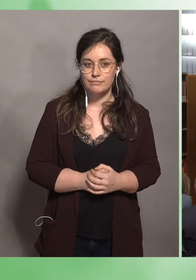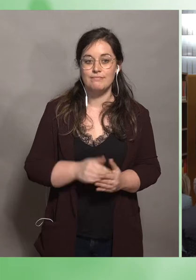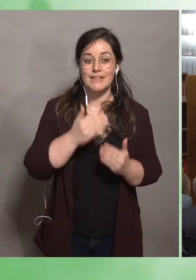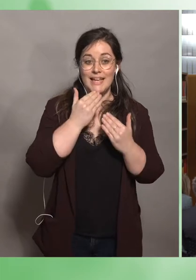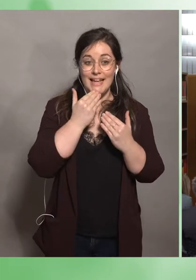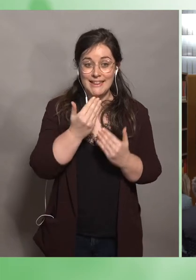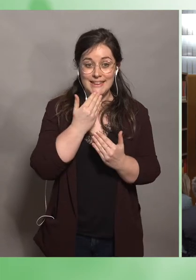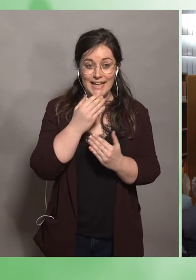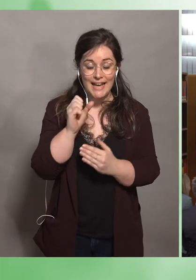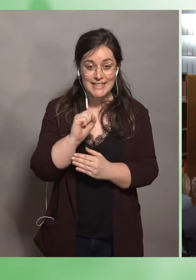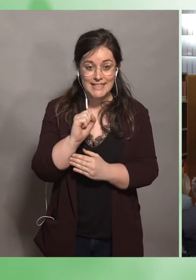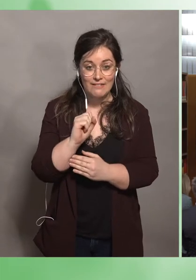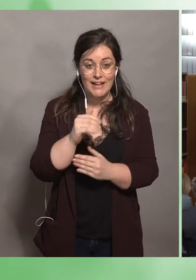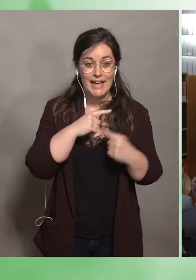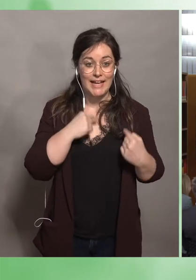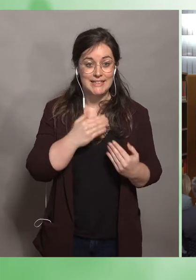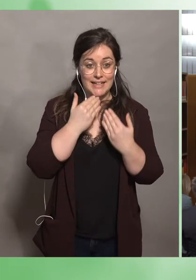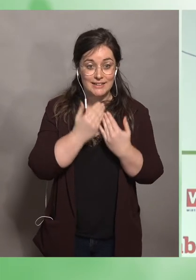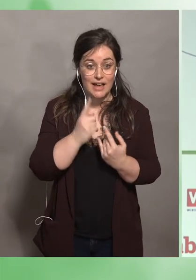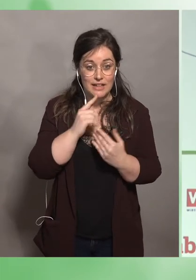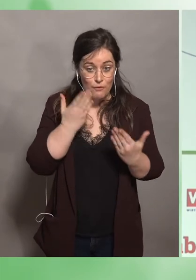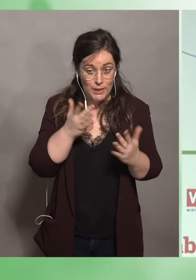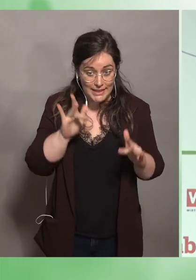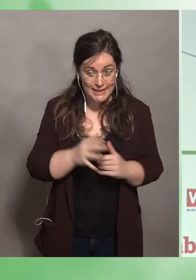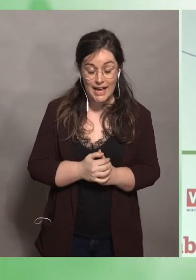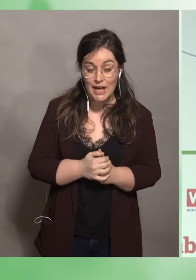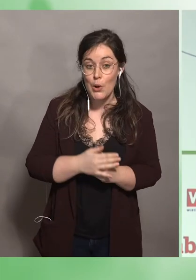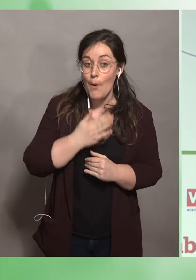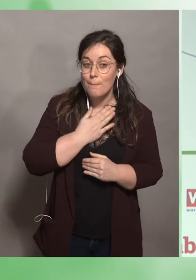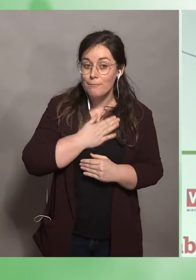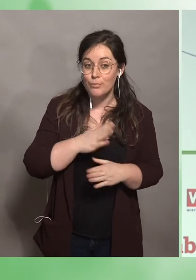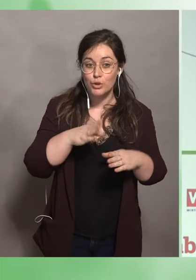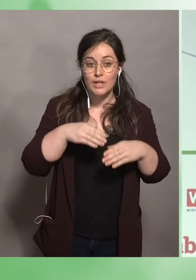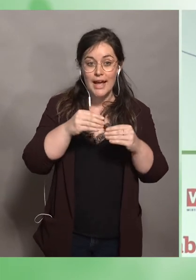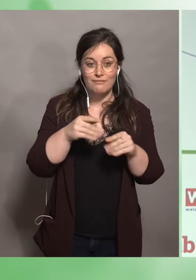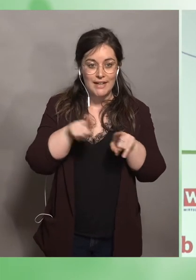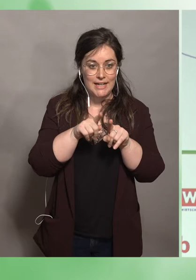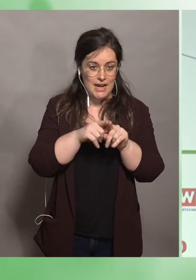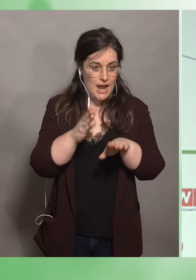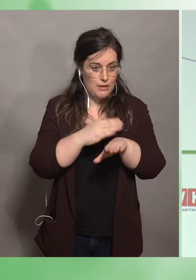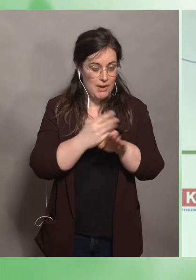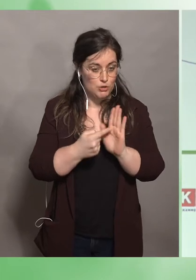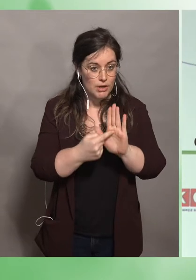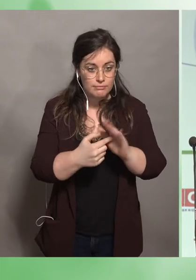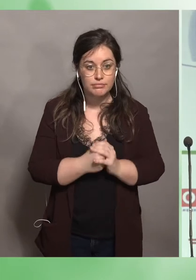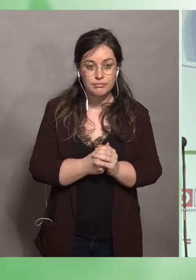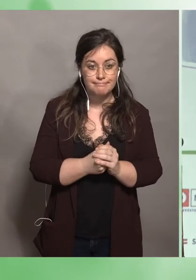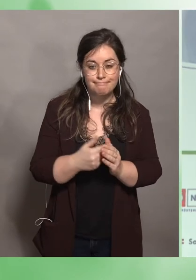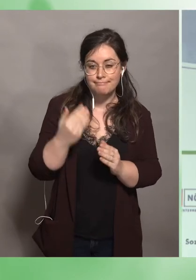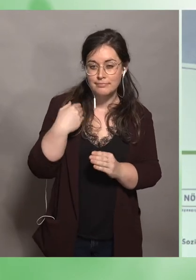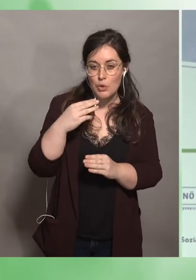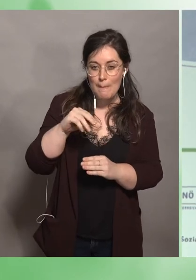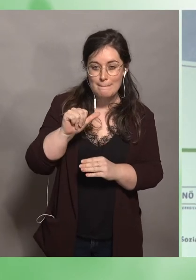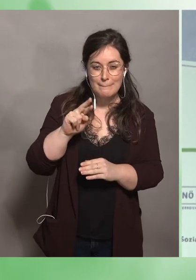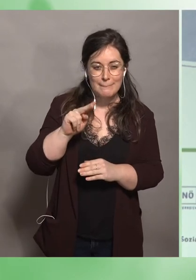Danke, Silvia. Herzlichen Dank, dass ich heute bei Ihnen sein darf. Und ich möchte anfangen und den gleichen Beispiel geben. Der Martin hat eben vorher